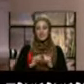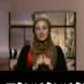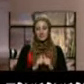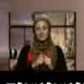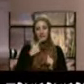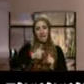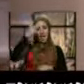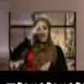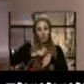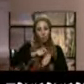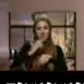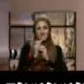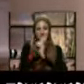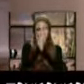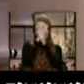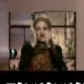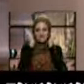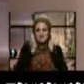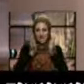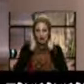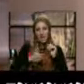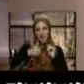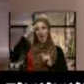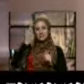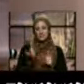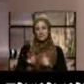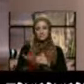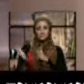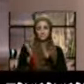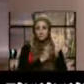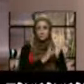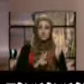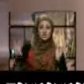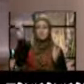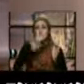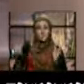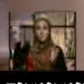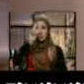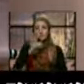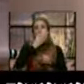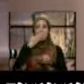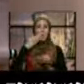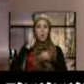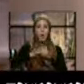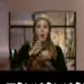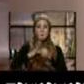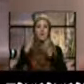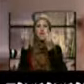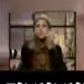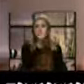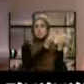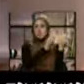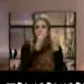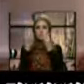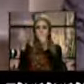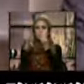فيعني تلاقي مثلا 29 رمضان او 27 رمضان المسجد لا موضع لقدم. آخر في الوتر